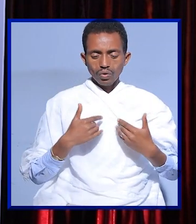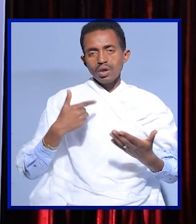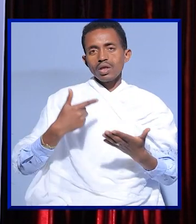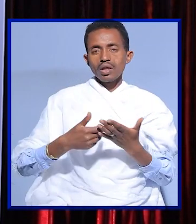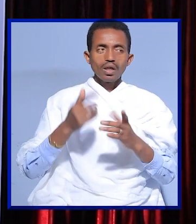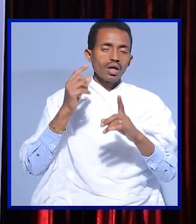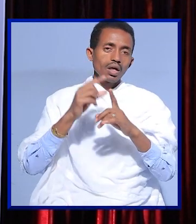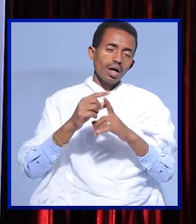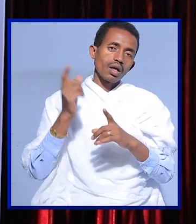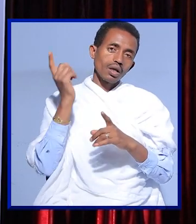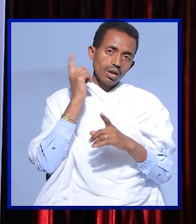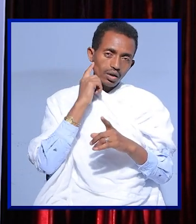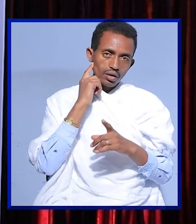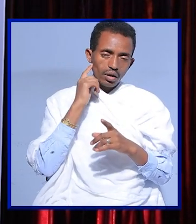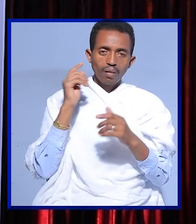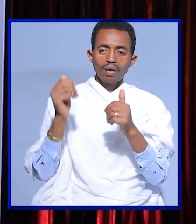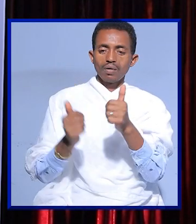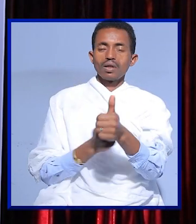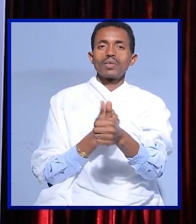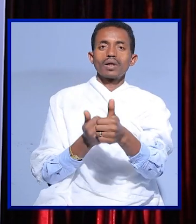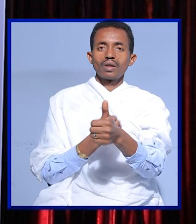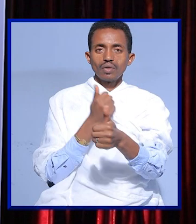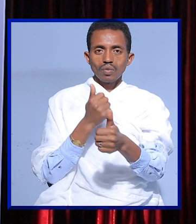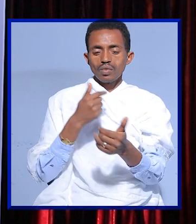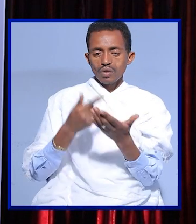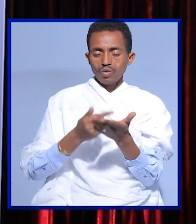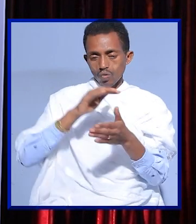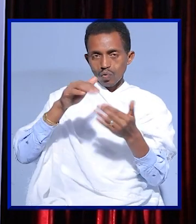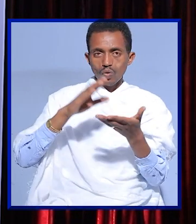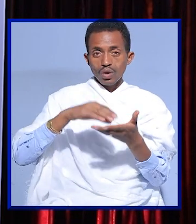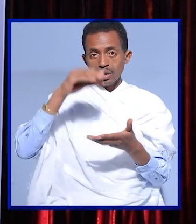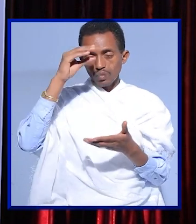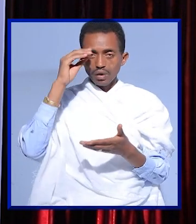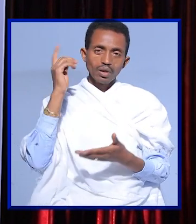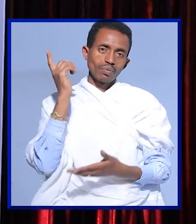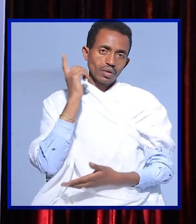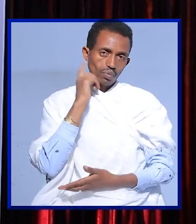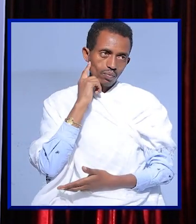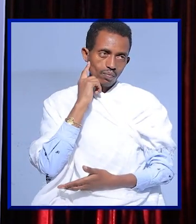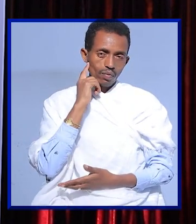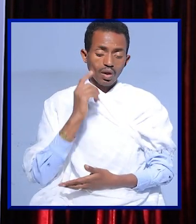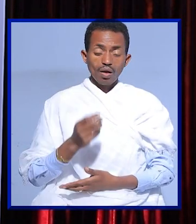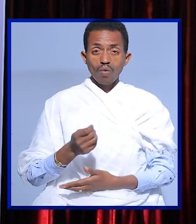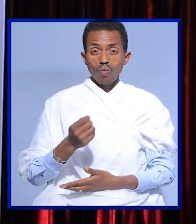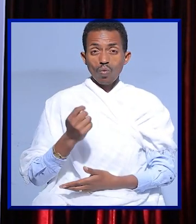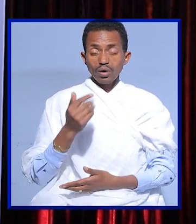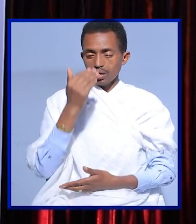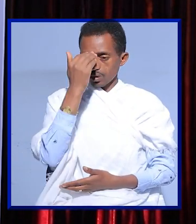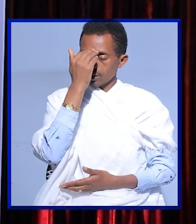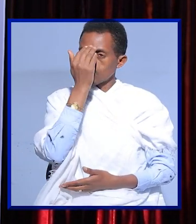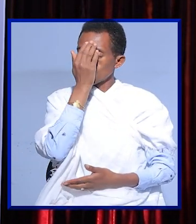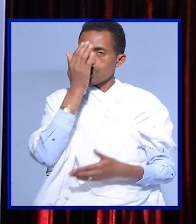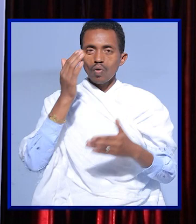ይህንን ቃል የምትከታተሉ ይህንን ትምህርት የምትሰሙ ውድ ኦርቶዶክሳውያን